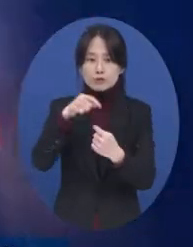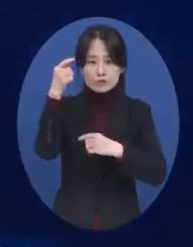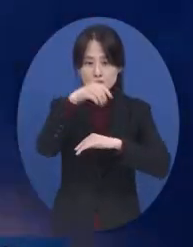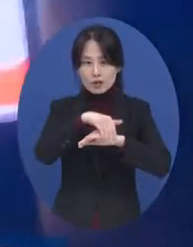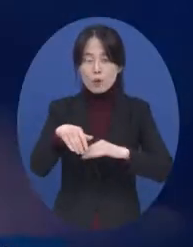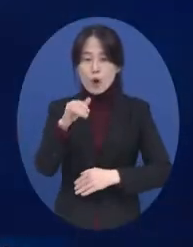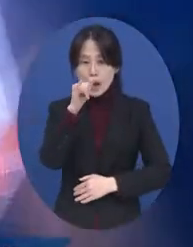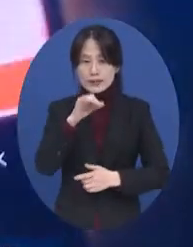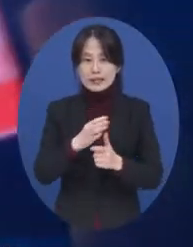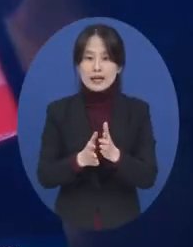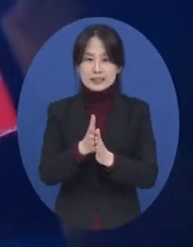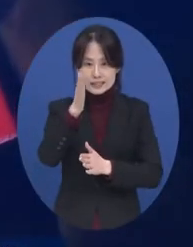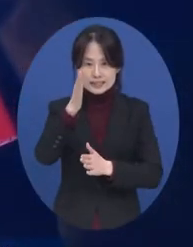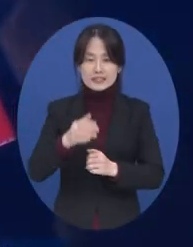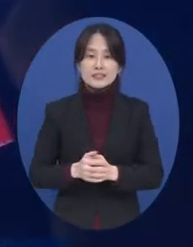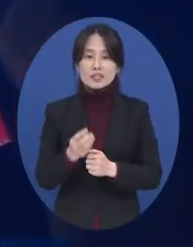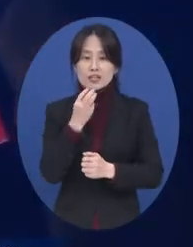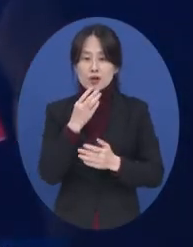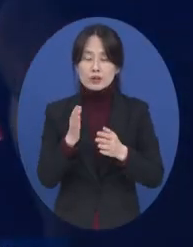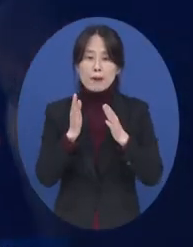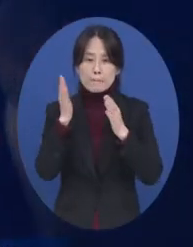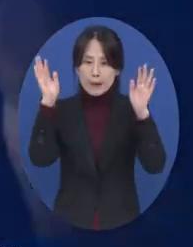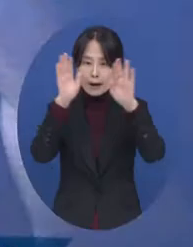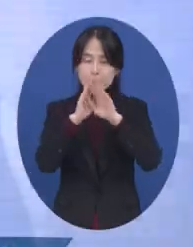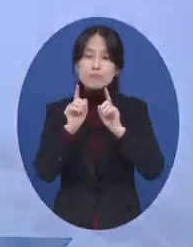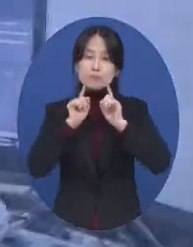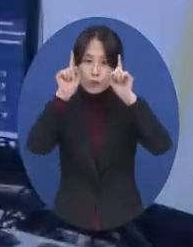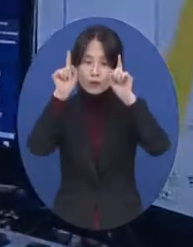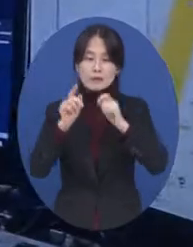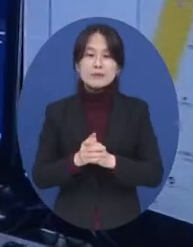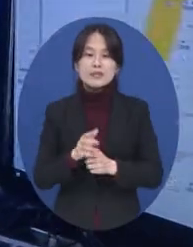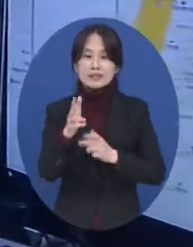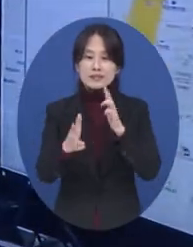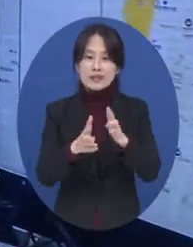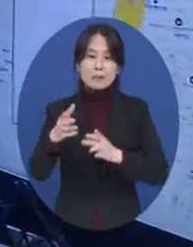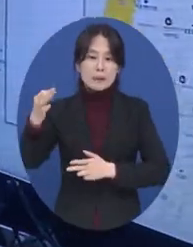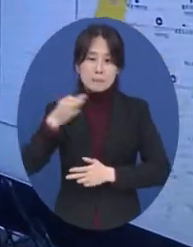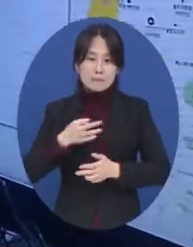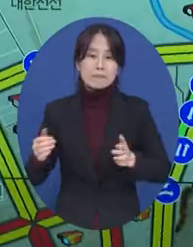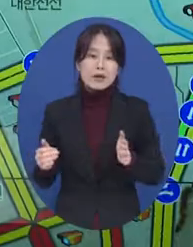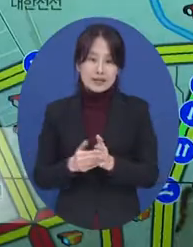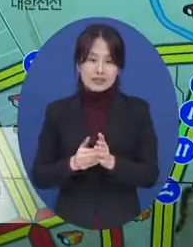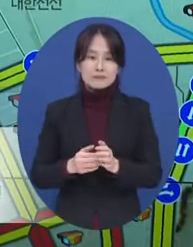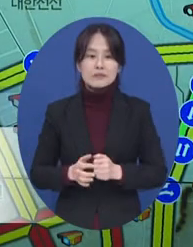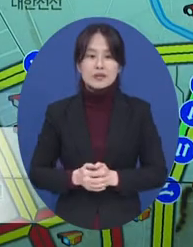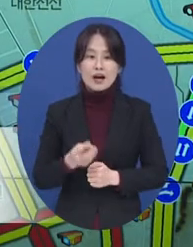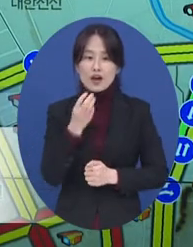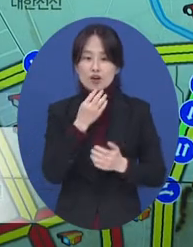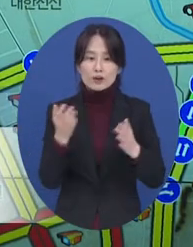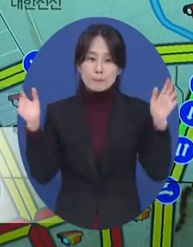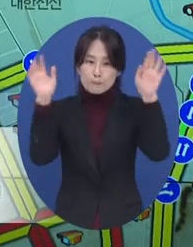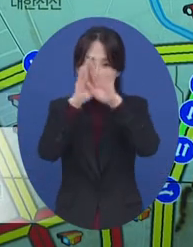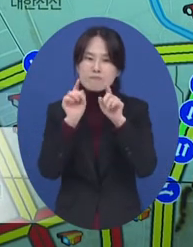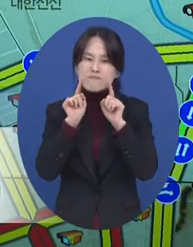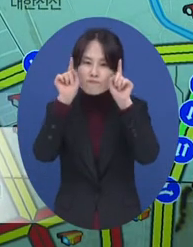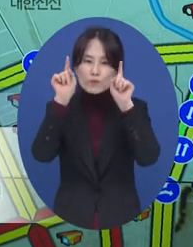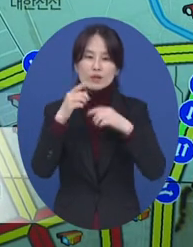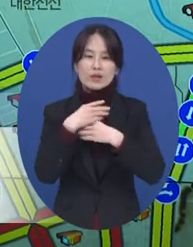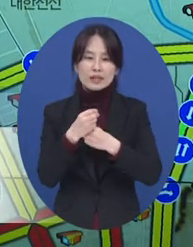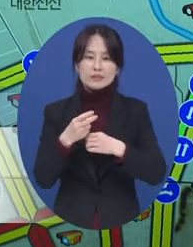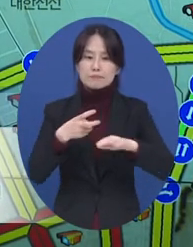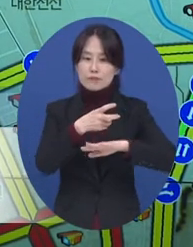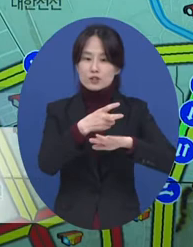담은 안양시의 경기 밤도깨비 안심 셔틀 도시 조성 사업에 돌아갔습니다. 경기 밤도깨비 안심